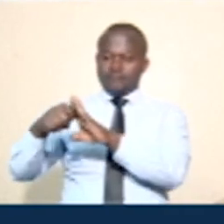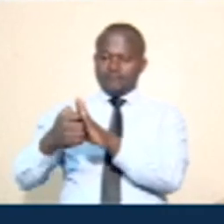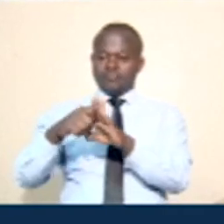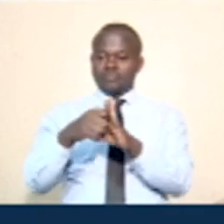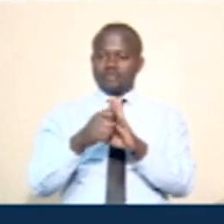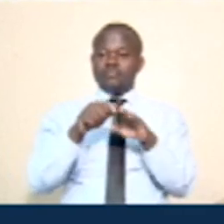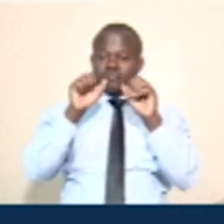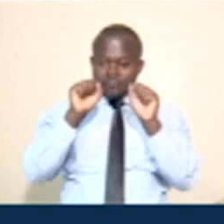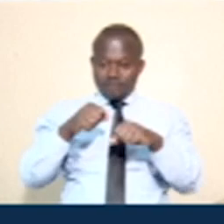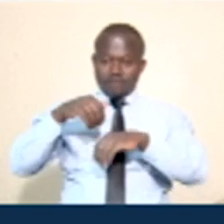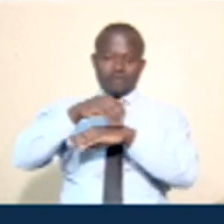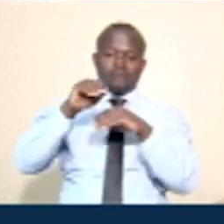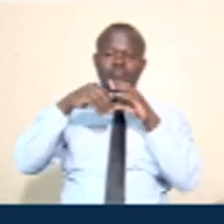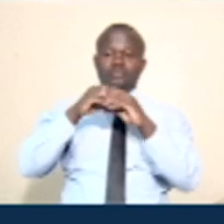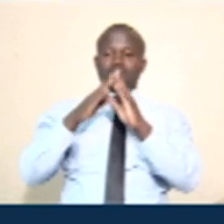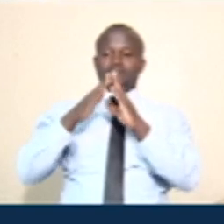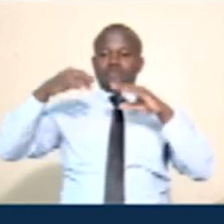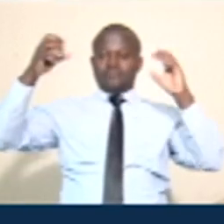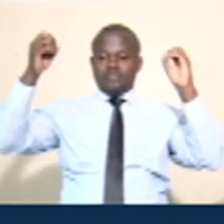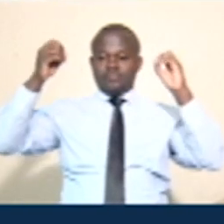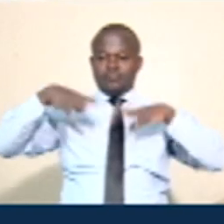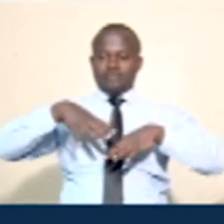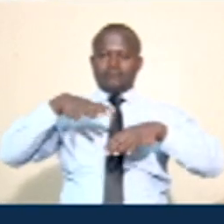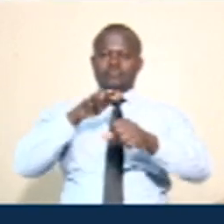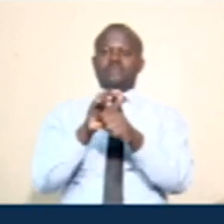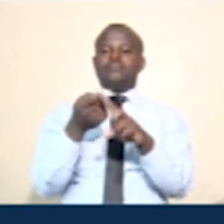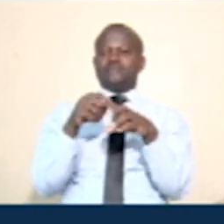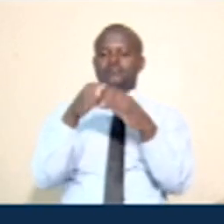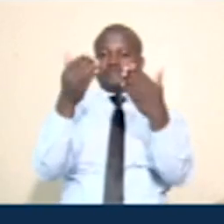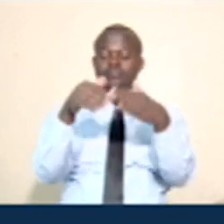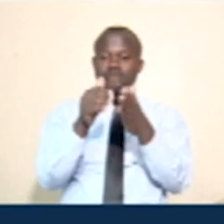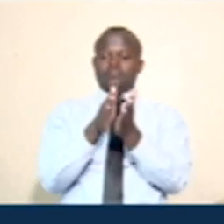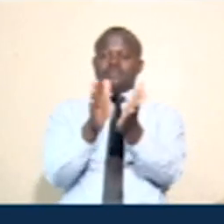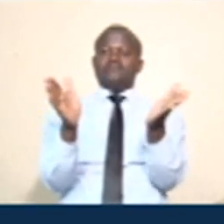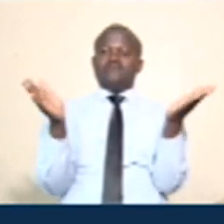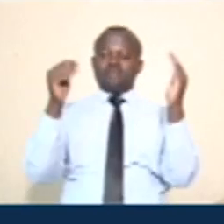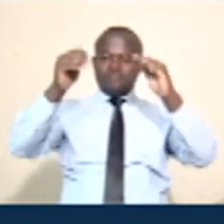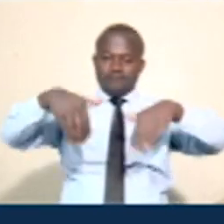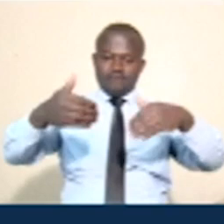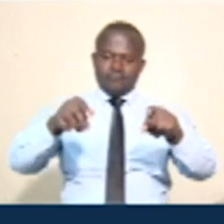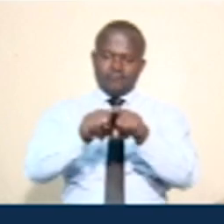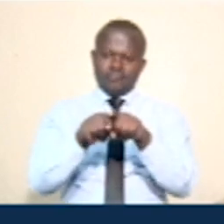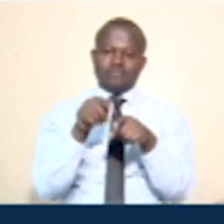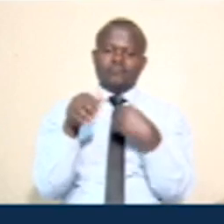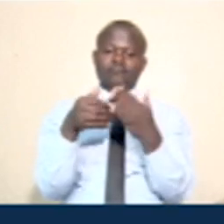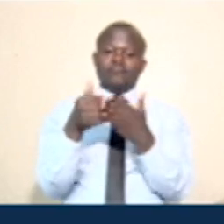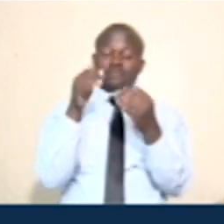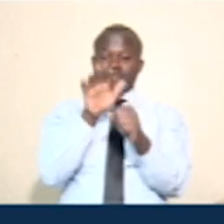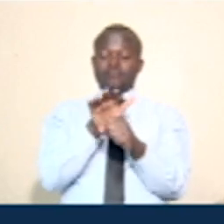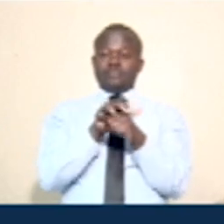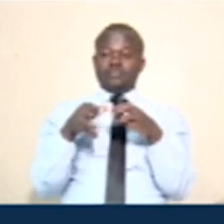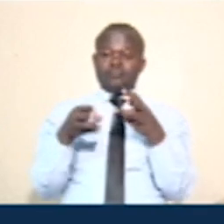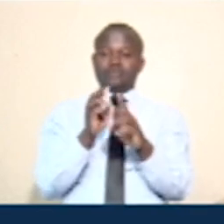ibitoki bishobora kuba bigemurwa mu mujyi wa Kigali ibyinshi biva Rukira Apollo muri rusange rero ubuhinzi nabwo burahiganje ku